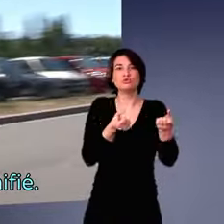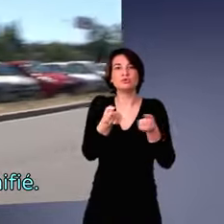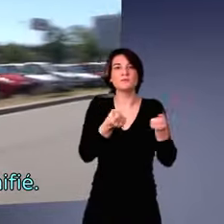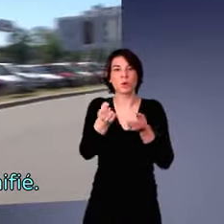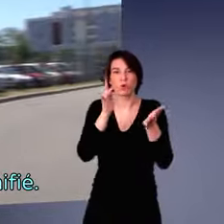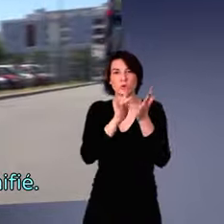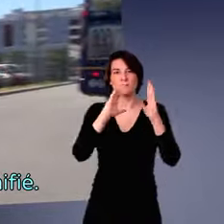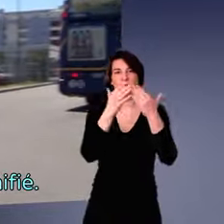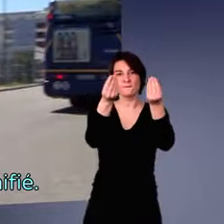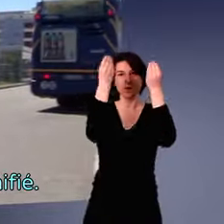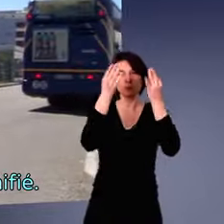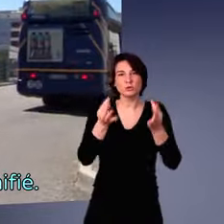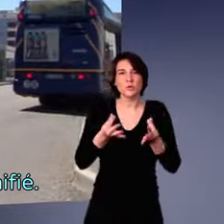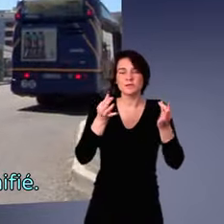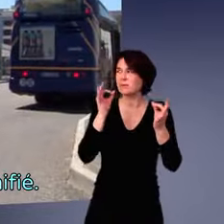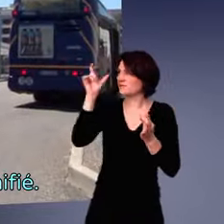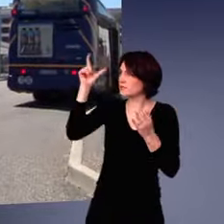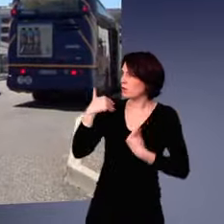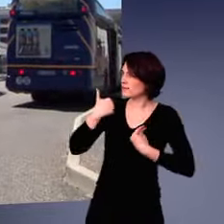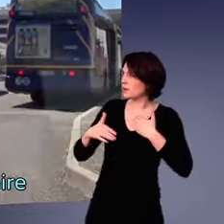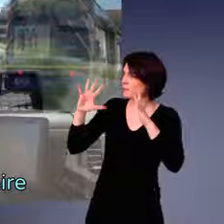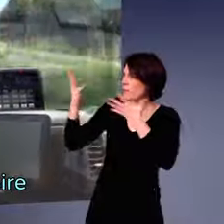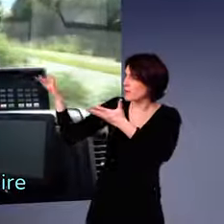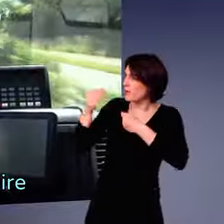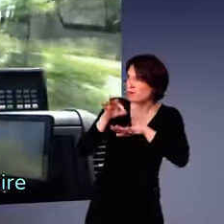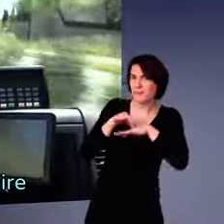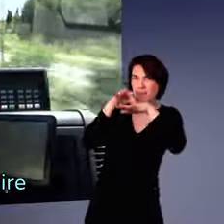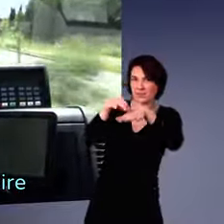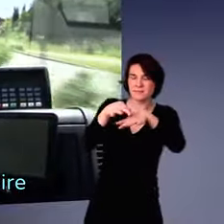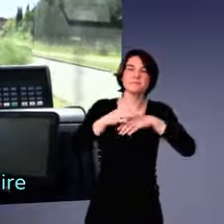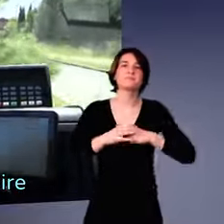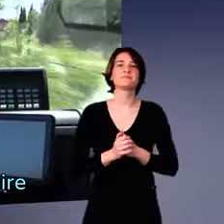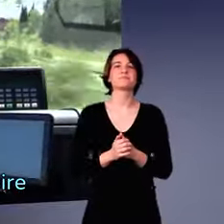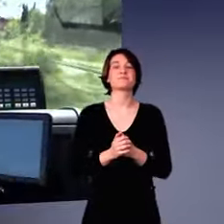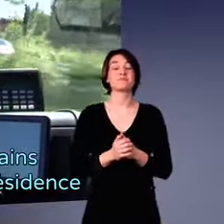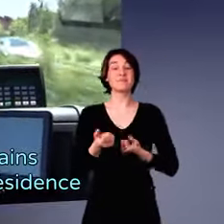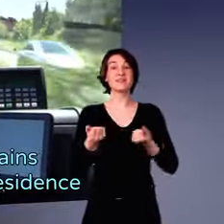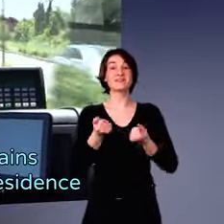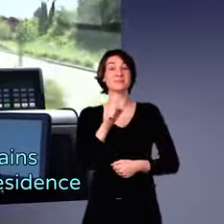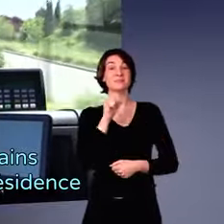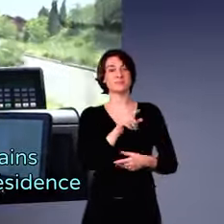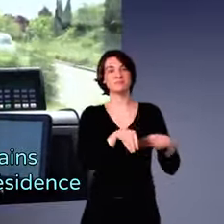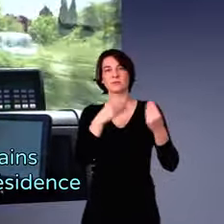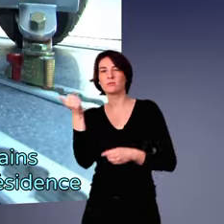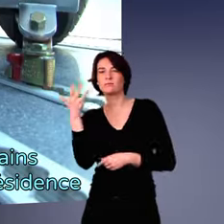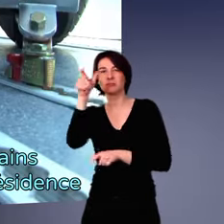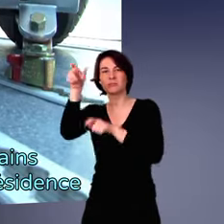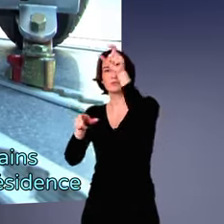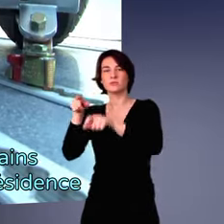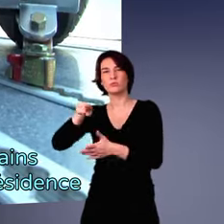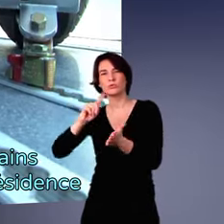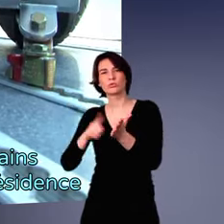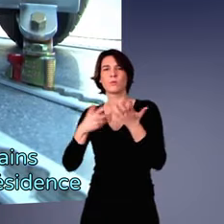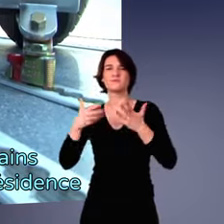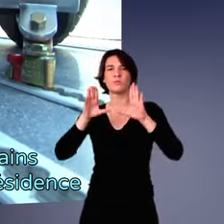he au moins avant le déplacement planifié cette possibilité de mobilité supplémentaire permet notamment à certain